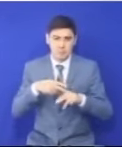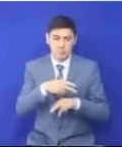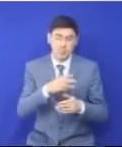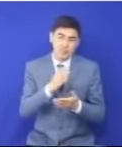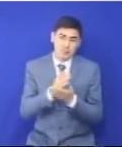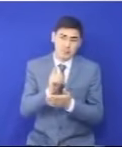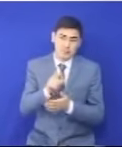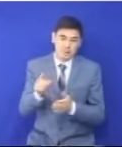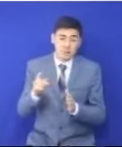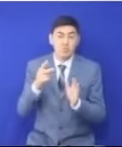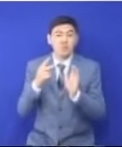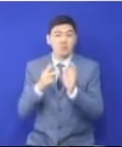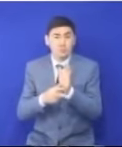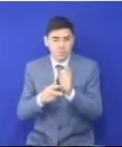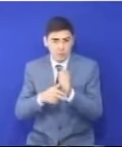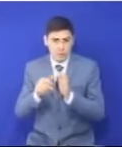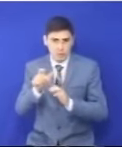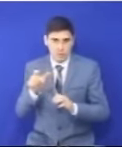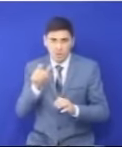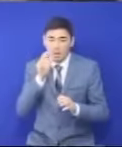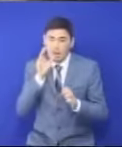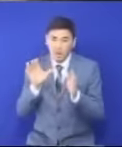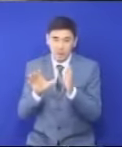қуатынсыз қалуы мүмкін.